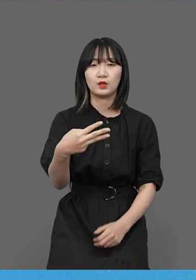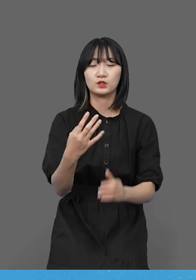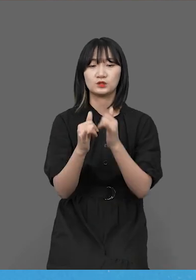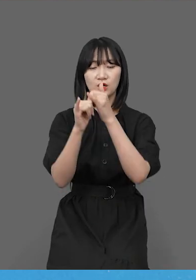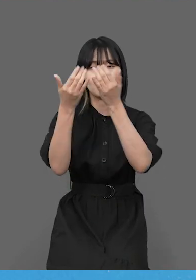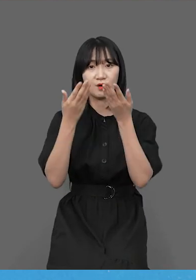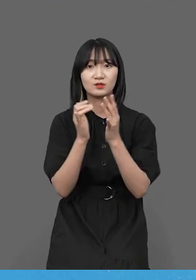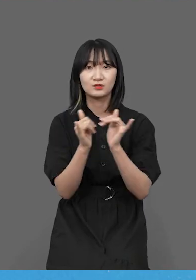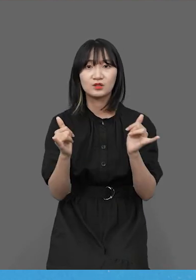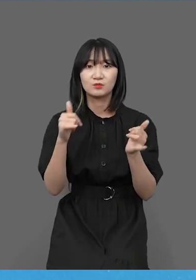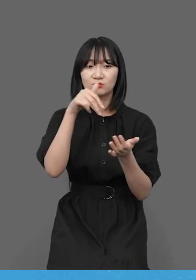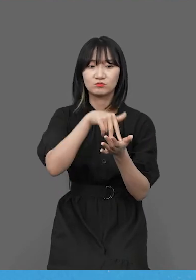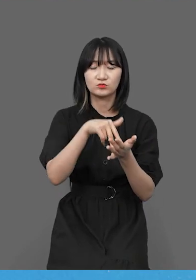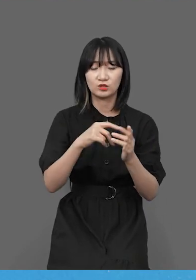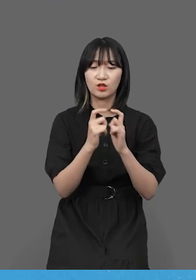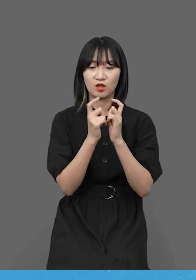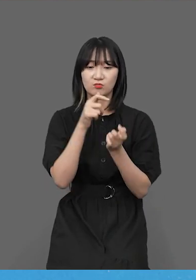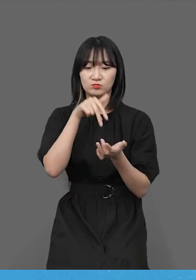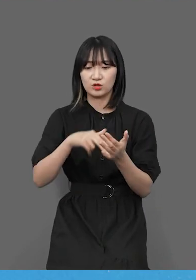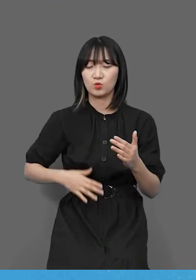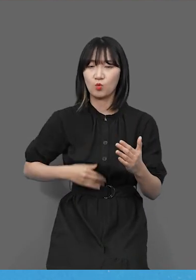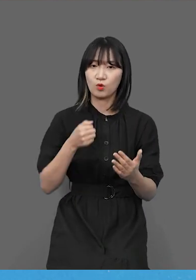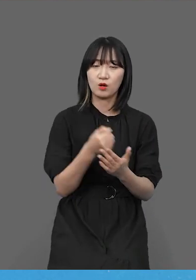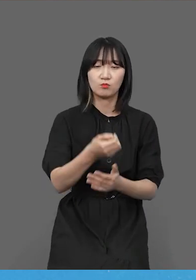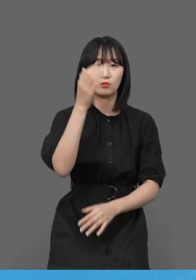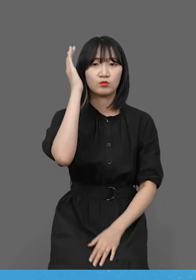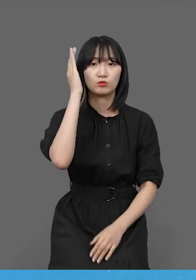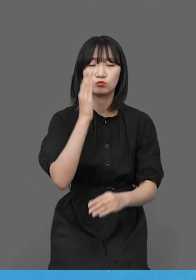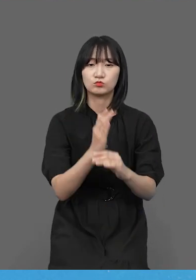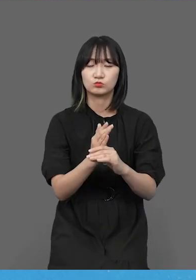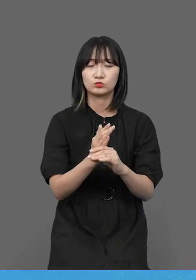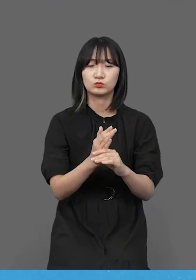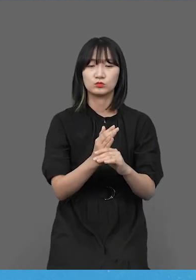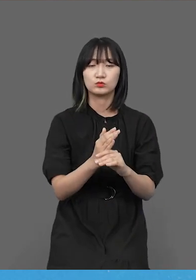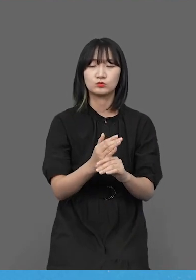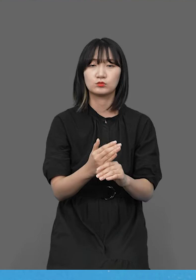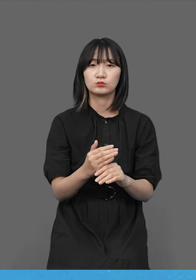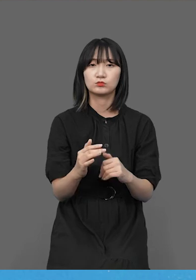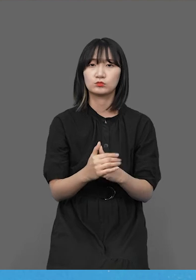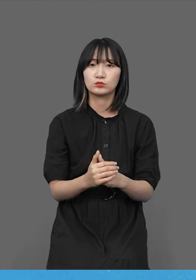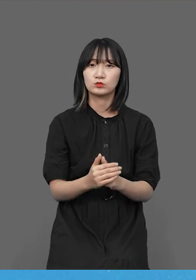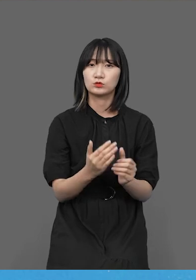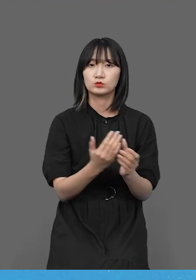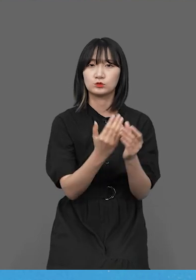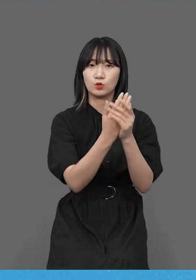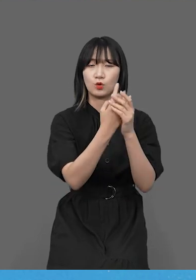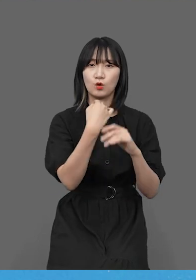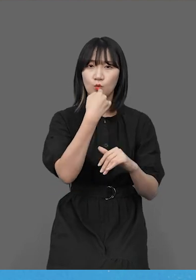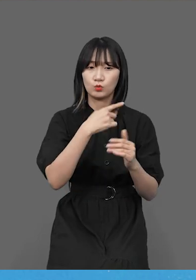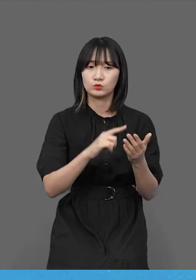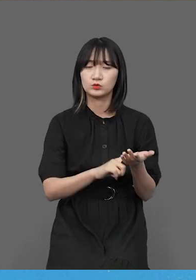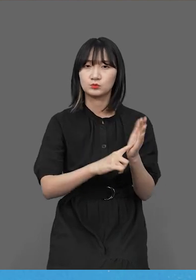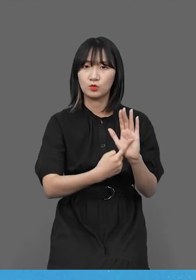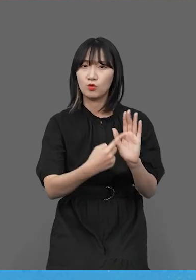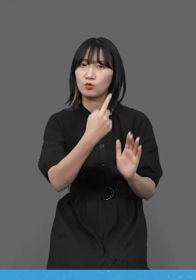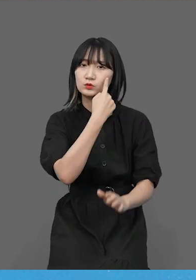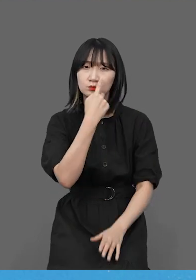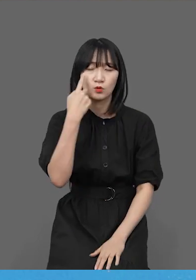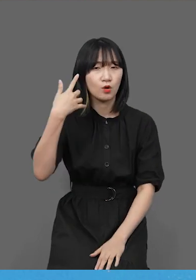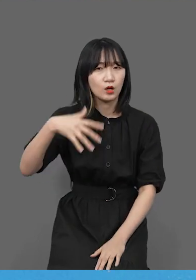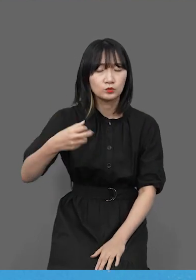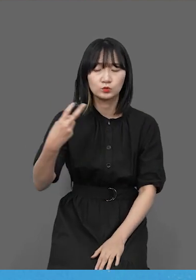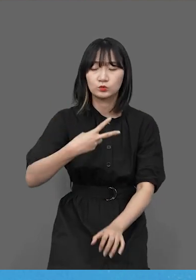분이 용감하게 자기 생각을 얘기하고 계십니다. 진화가 증명되는 것이 아니다. 그리고 신적인